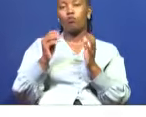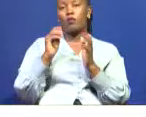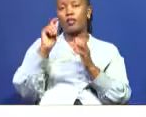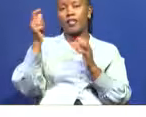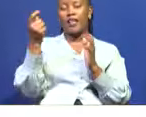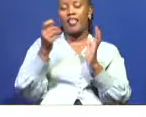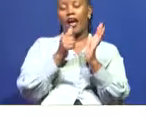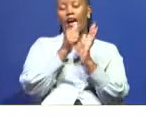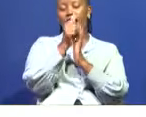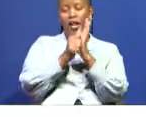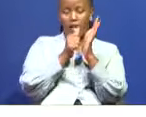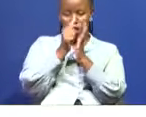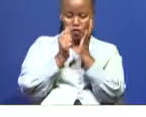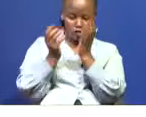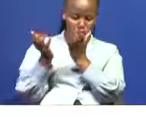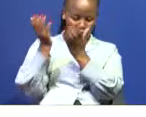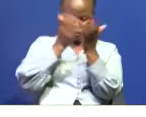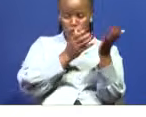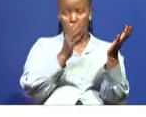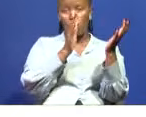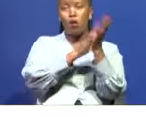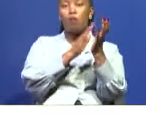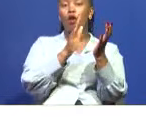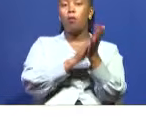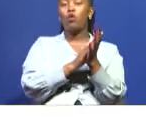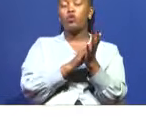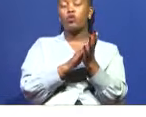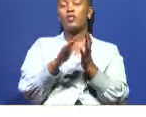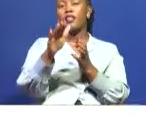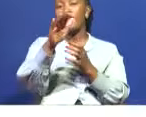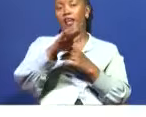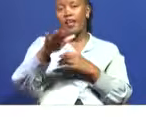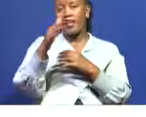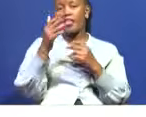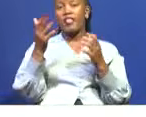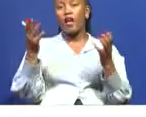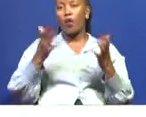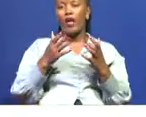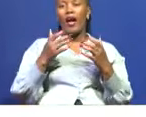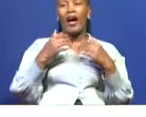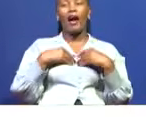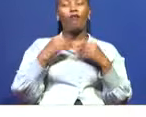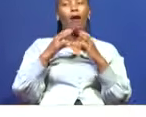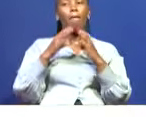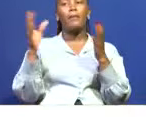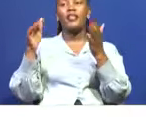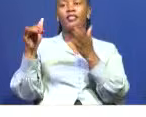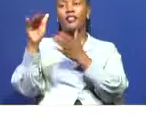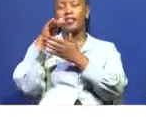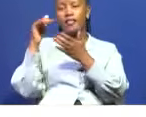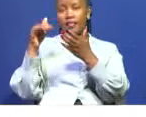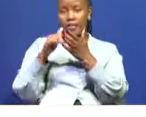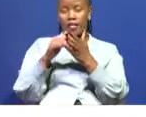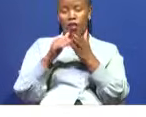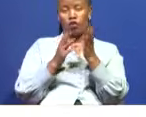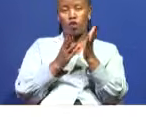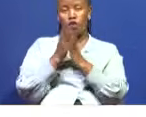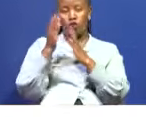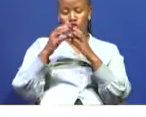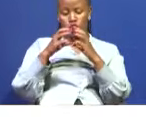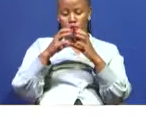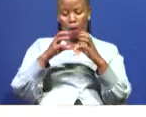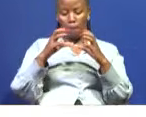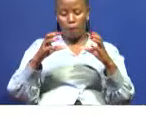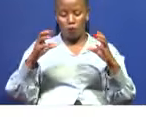liliwasilisha muundo unaopendekezwa kwa kituo cha Kibos, ambacho ni mojawapo wa vile vikuu chini ya mradi huo wa upanuzi wa reli